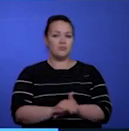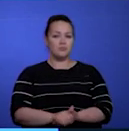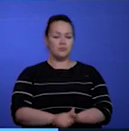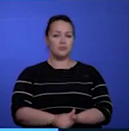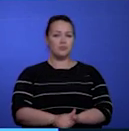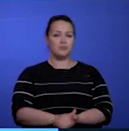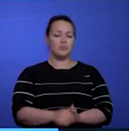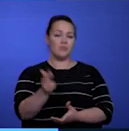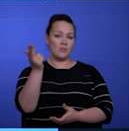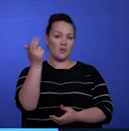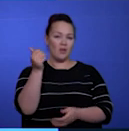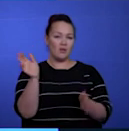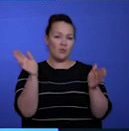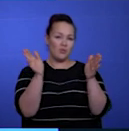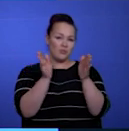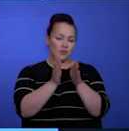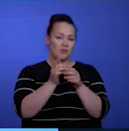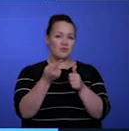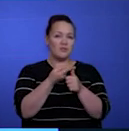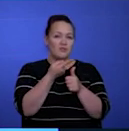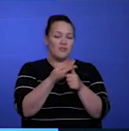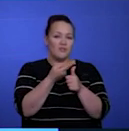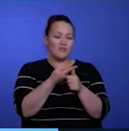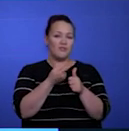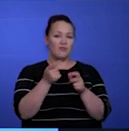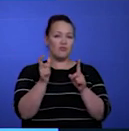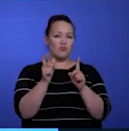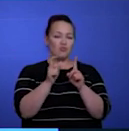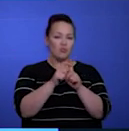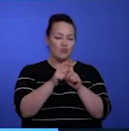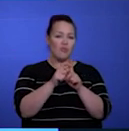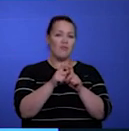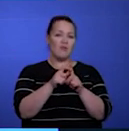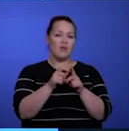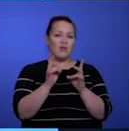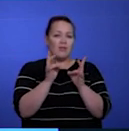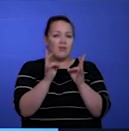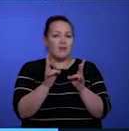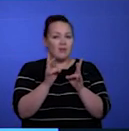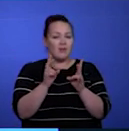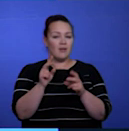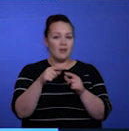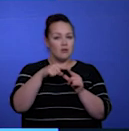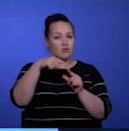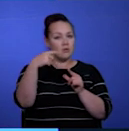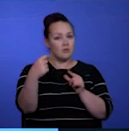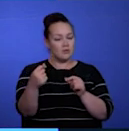они уменьшают называют слова ласково ли из листочки